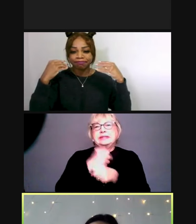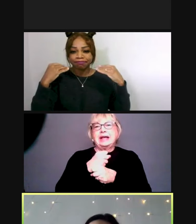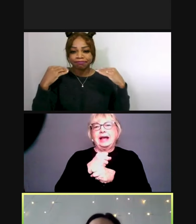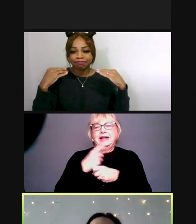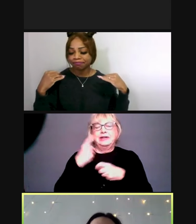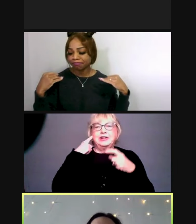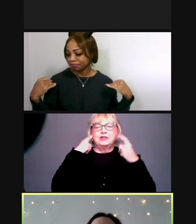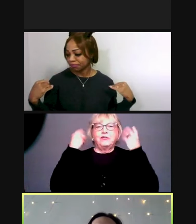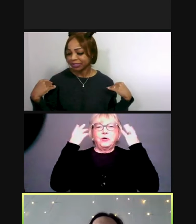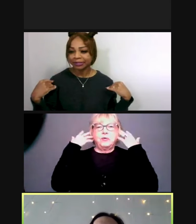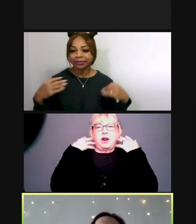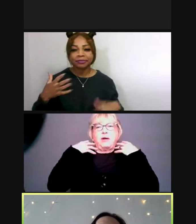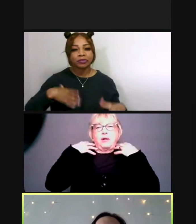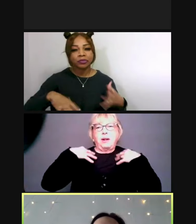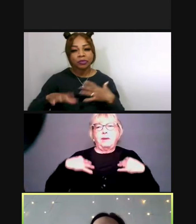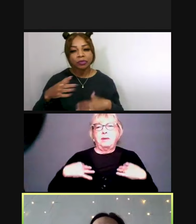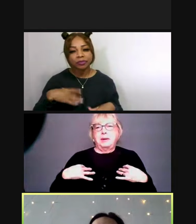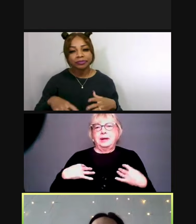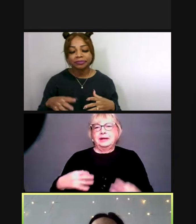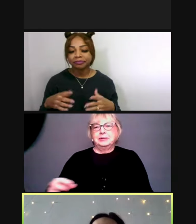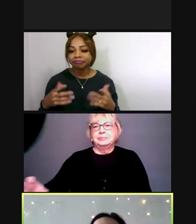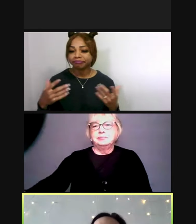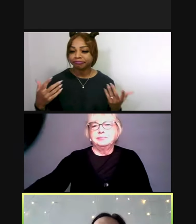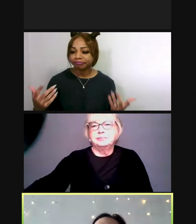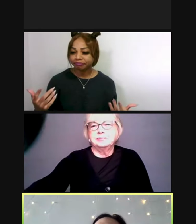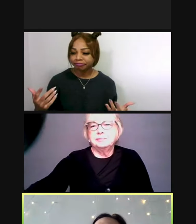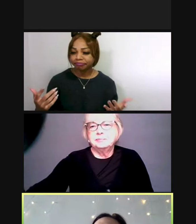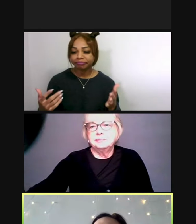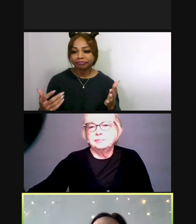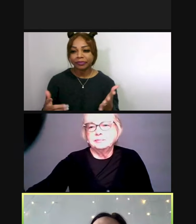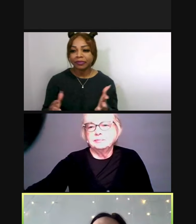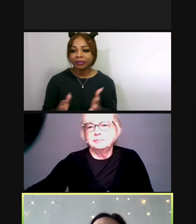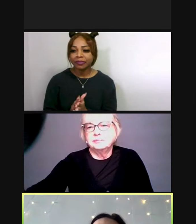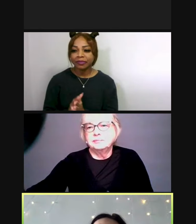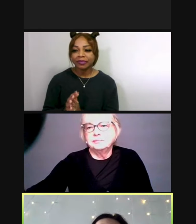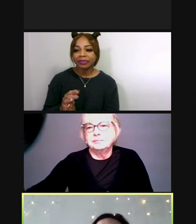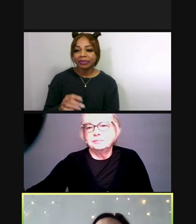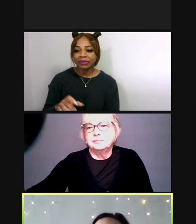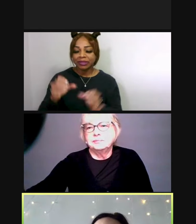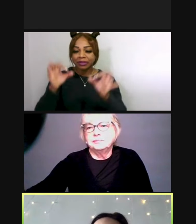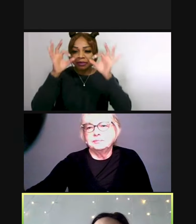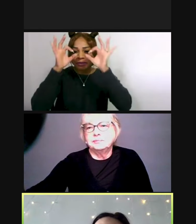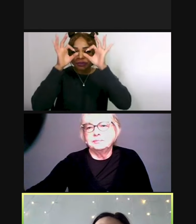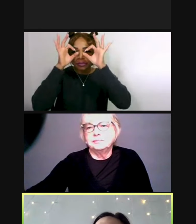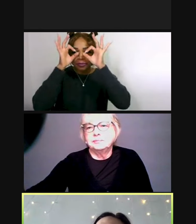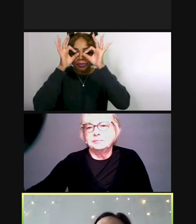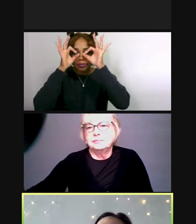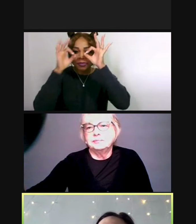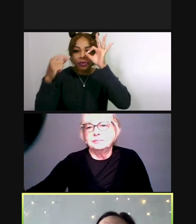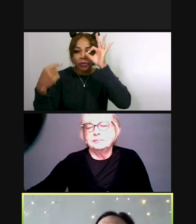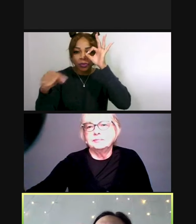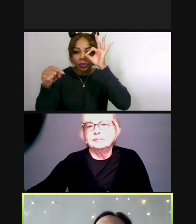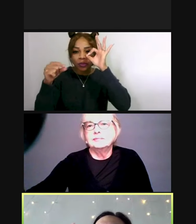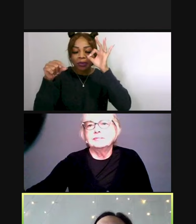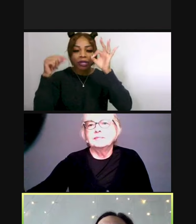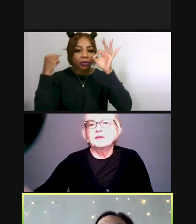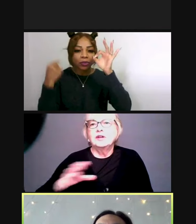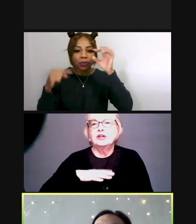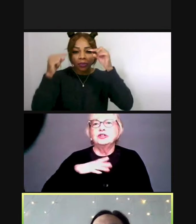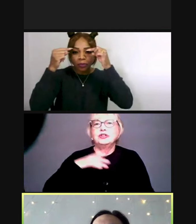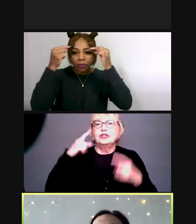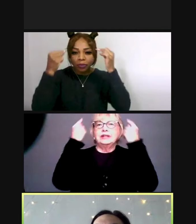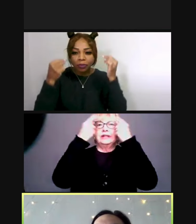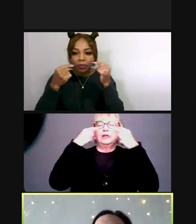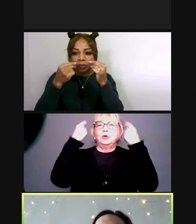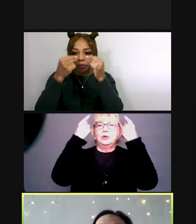laisse pousser mes cheveux. Qu'est-ce que je porte? Je porte des lunettes qui sont vertes avec